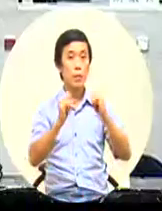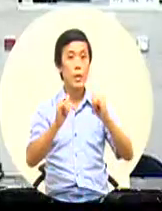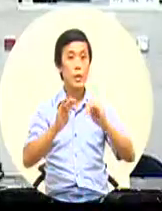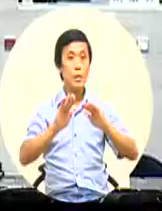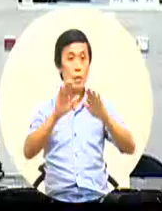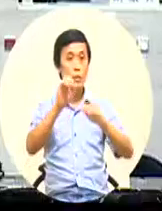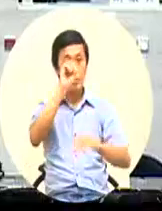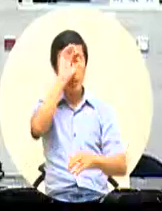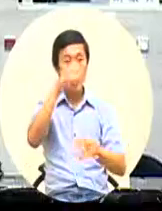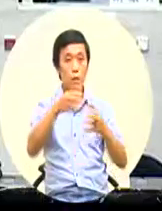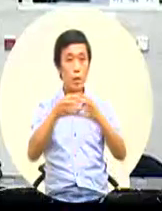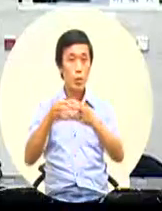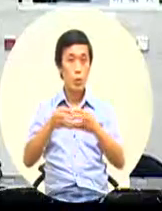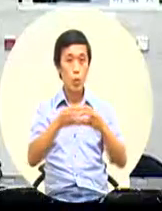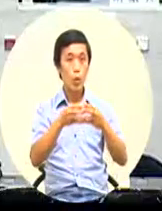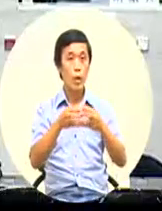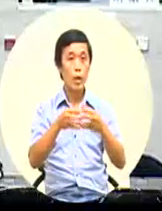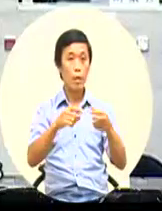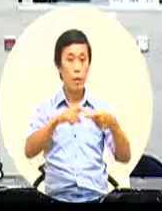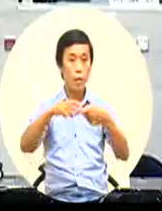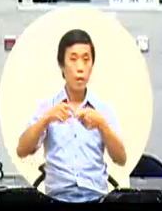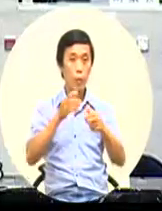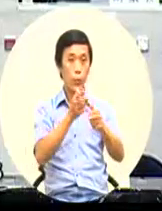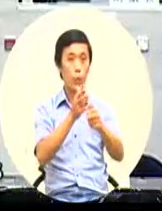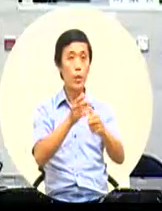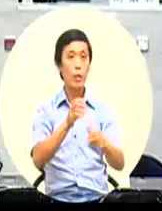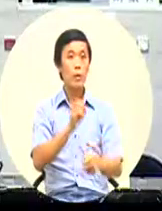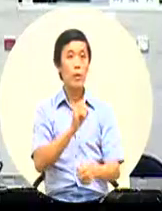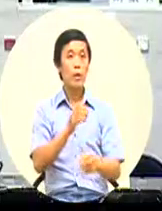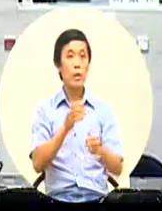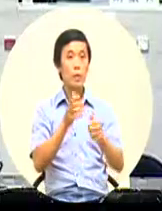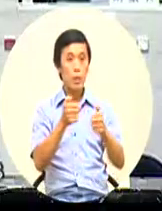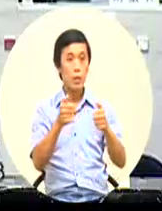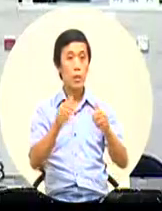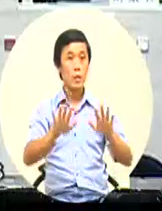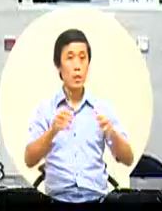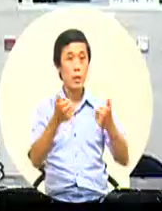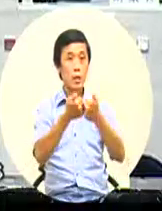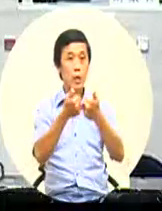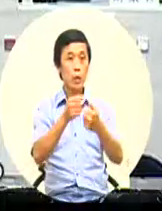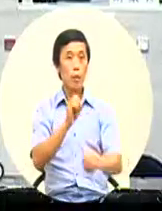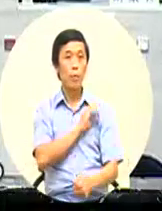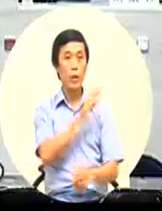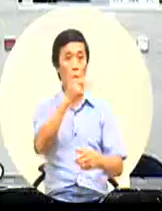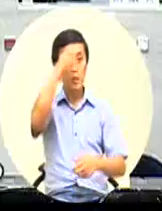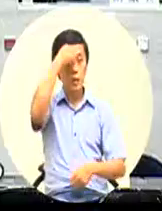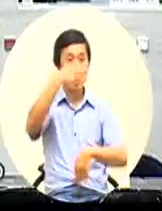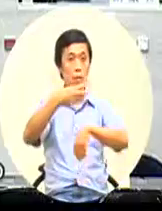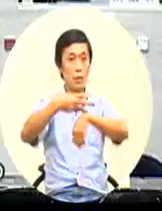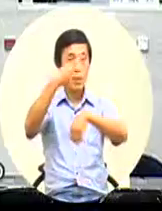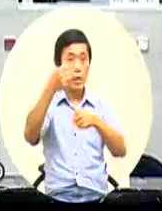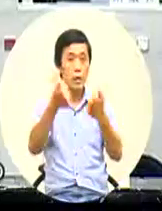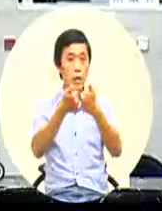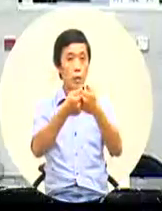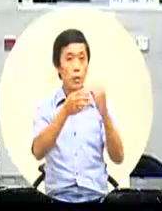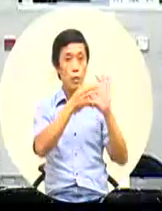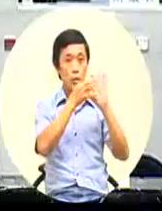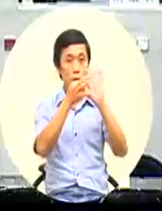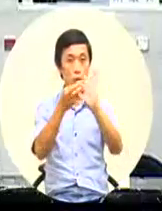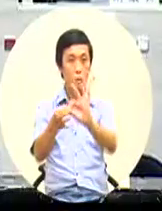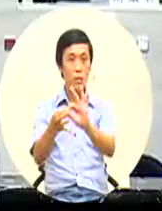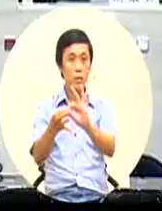党党团成员的联合质询。今天上午的议程到此结束，下午三点继续开会。